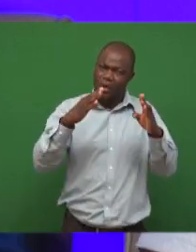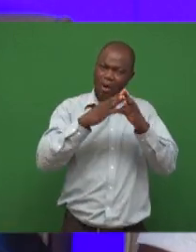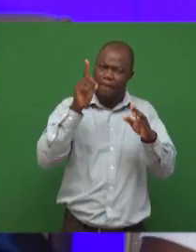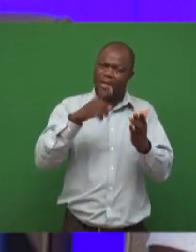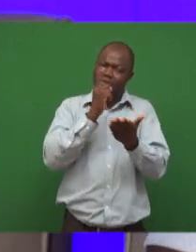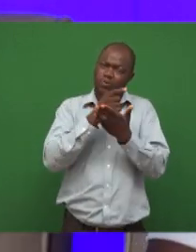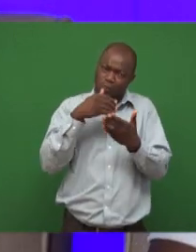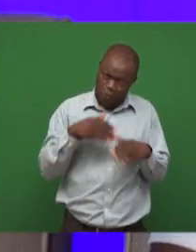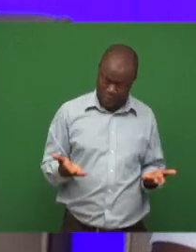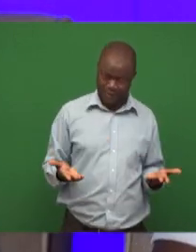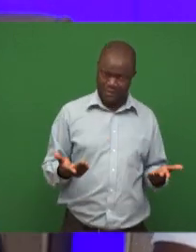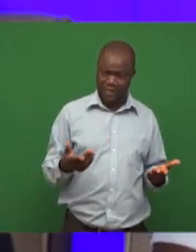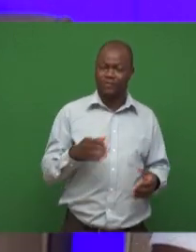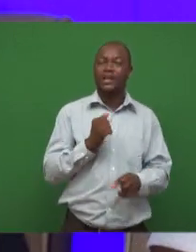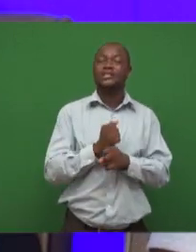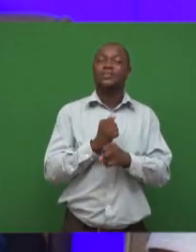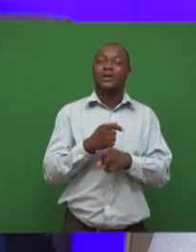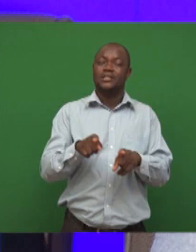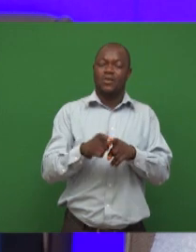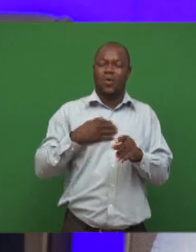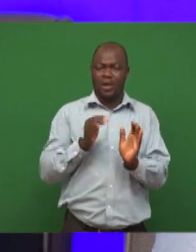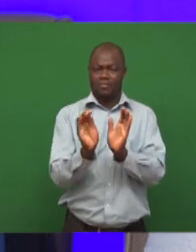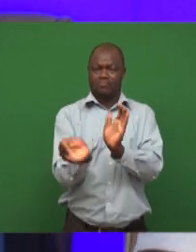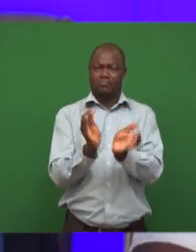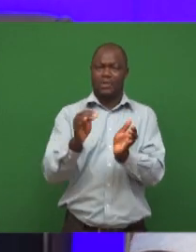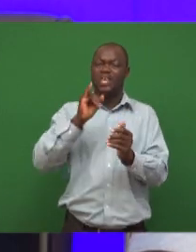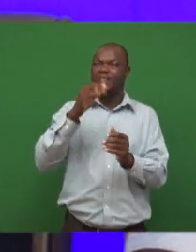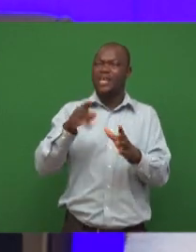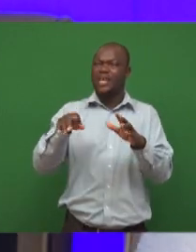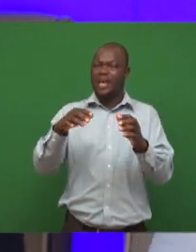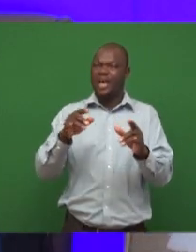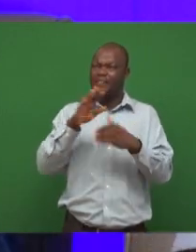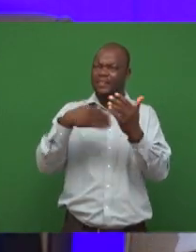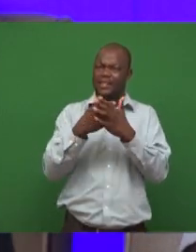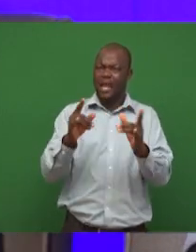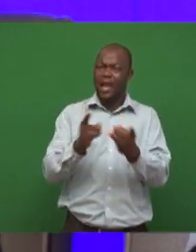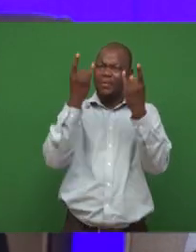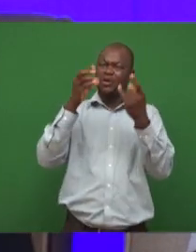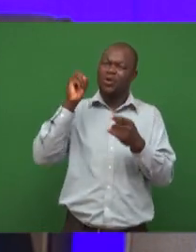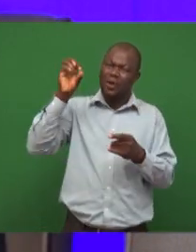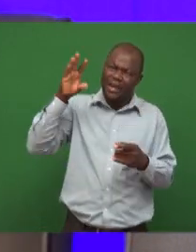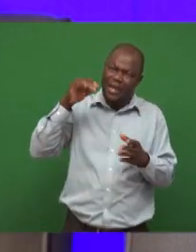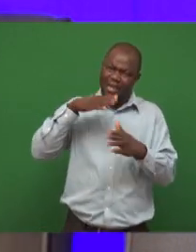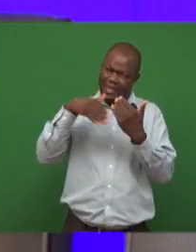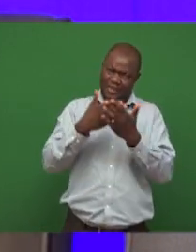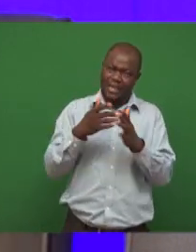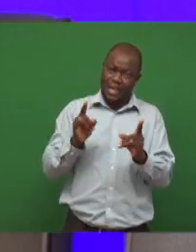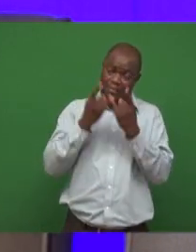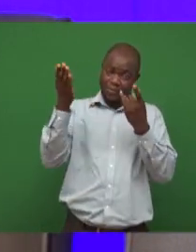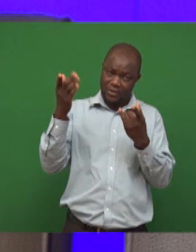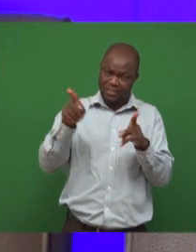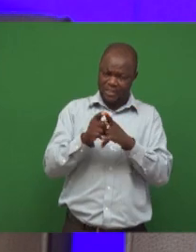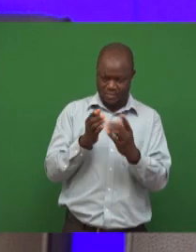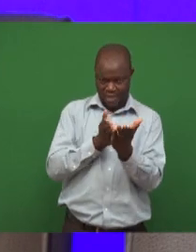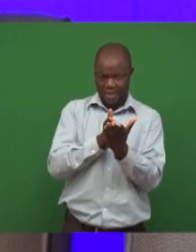chinofanira kuitika paari, sekuti anodzivirirwa sei kana pakaitwa njodzi, pakaitwa kurwara kana pakaitwa chimwe chinhu.